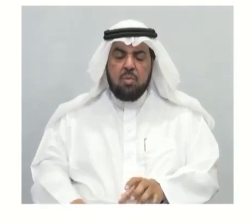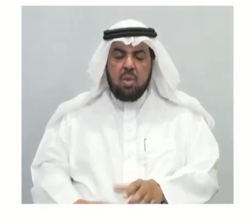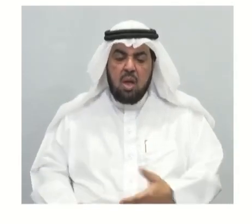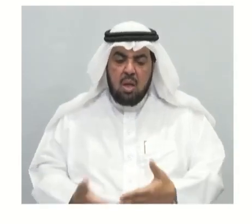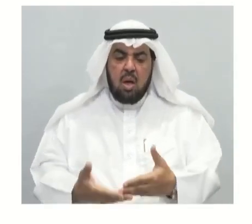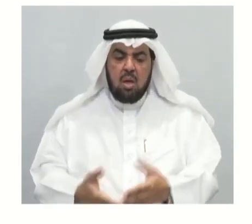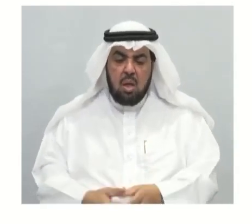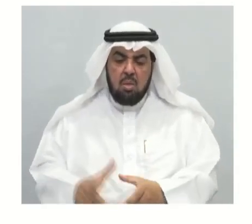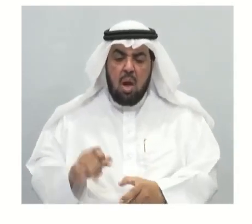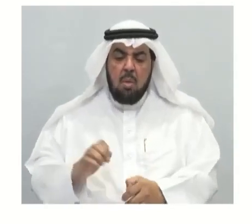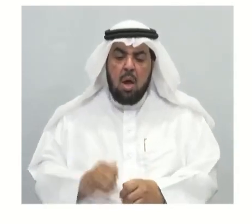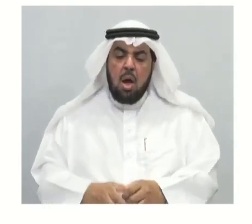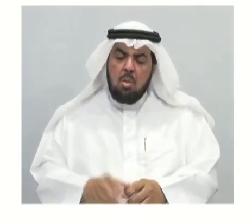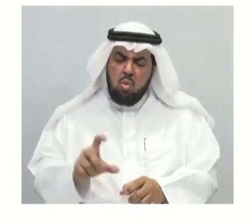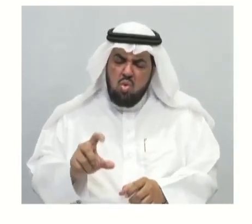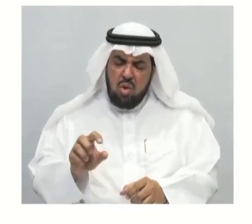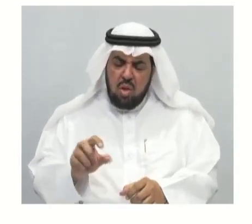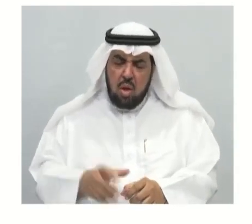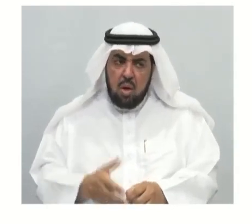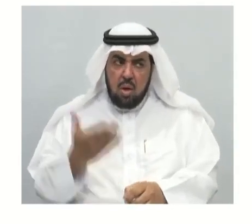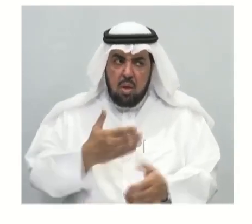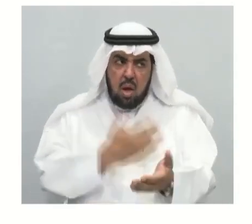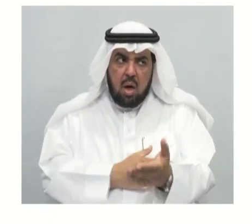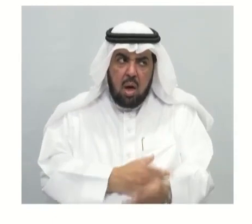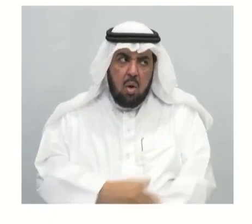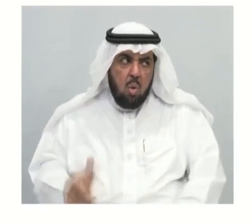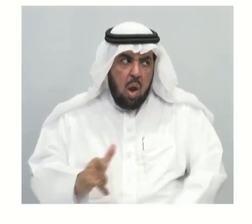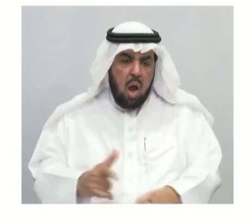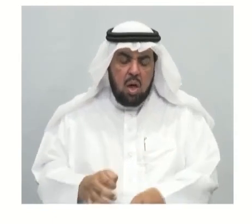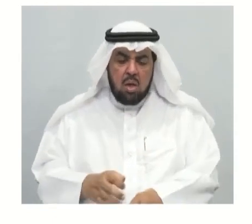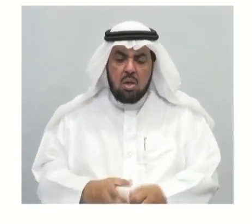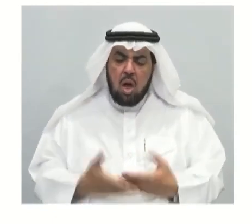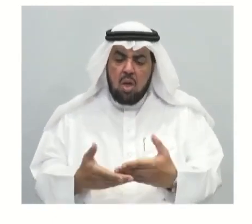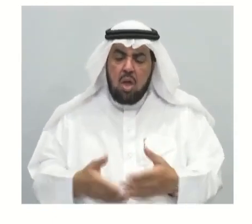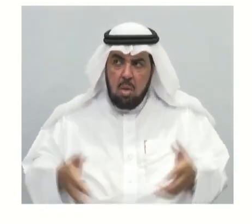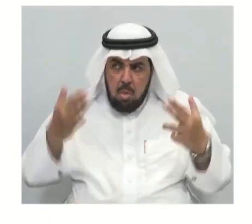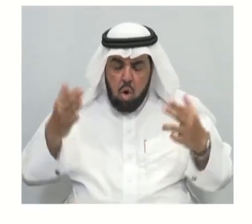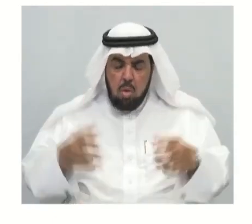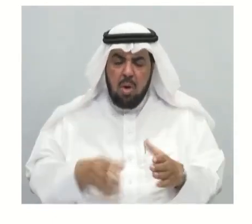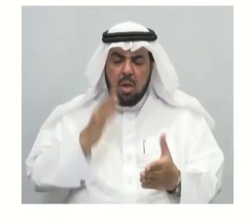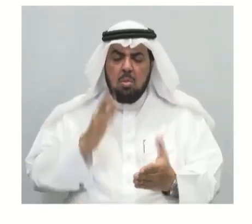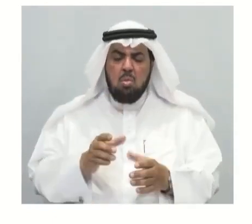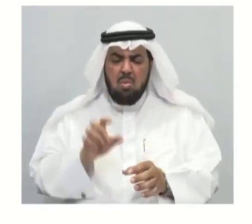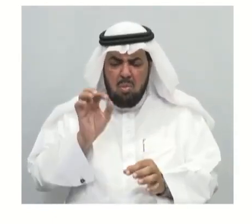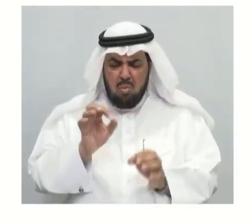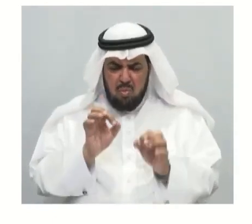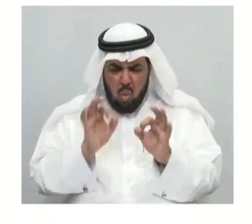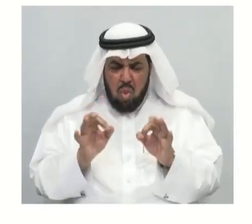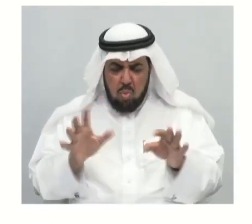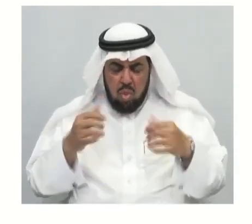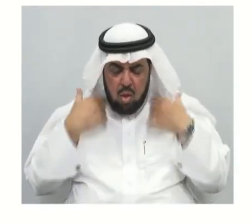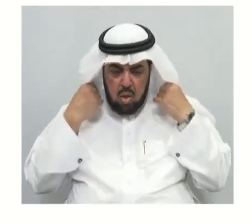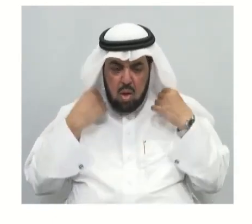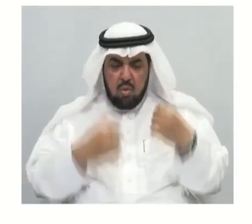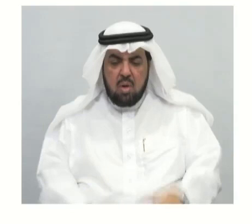لتقديم لمحه موجزه عن التقرير ولا يشترط تقديم معلومات مفصله اذا